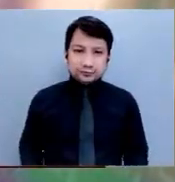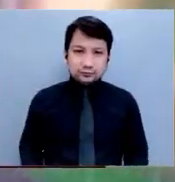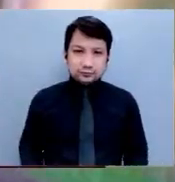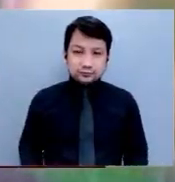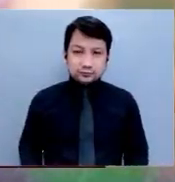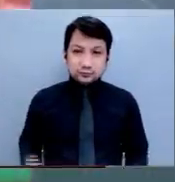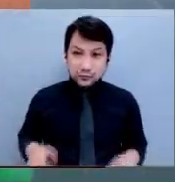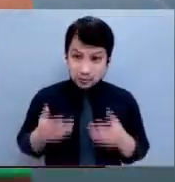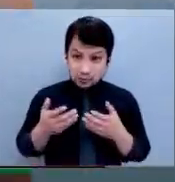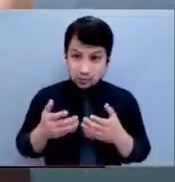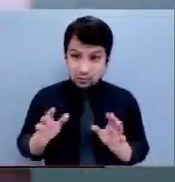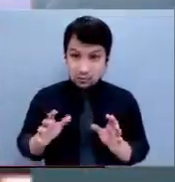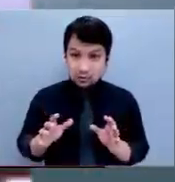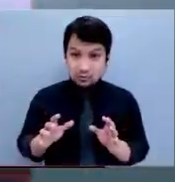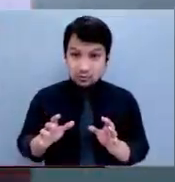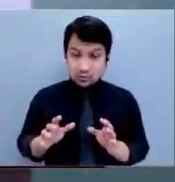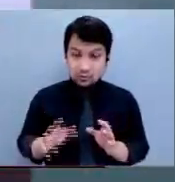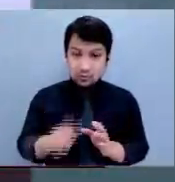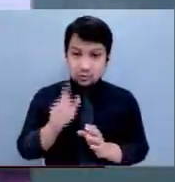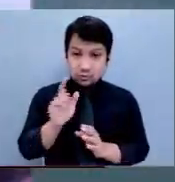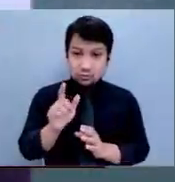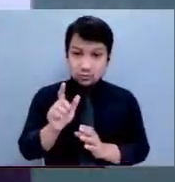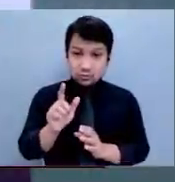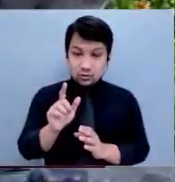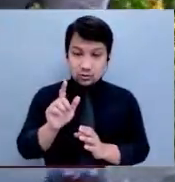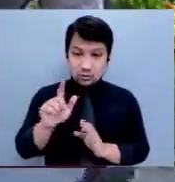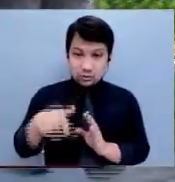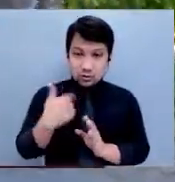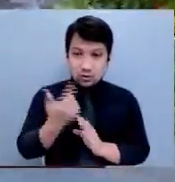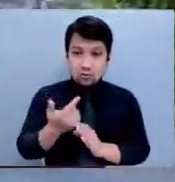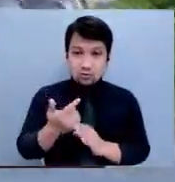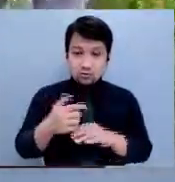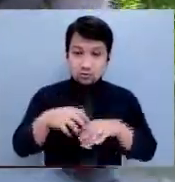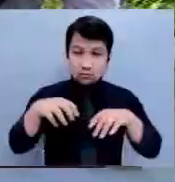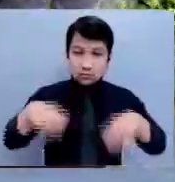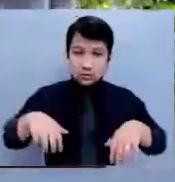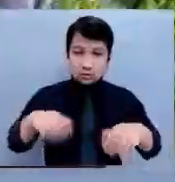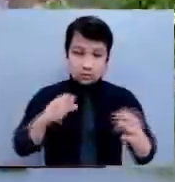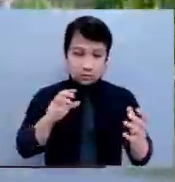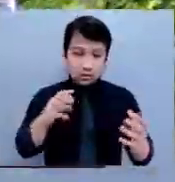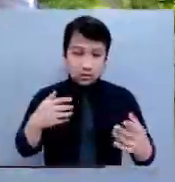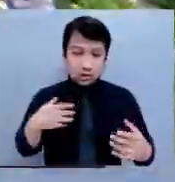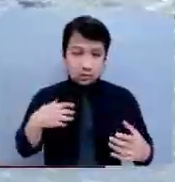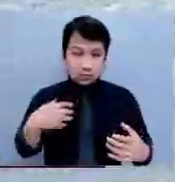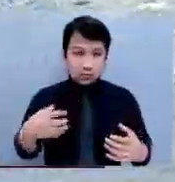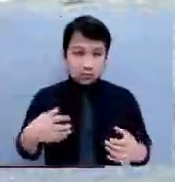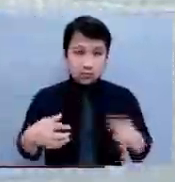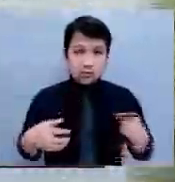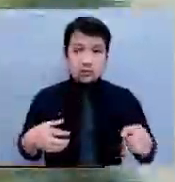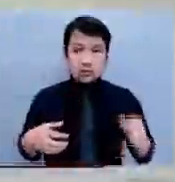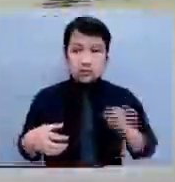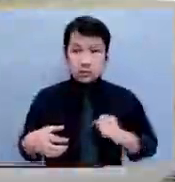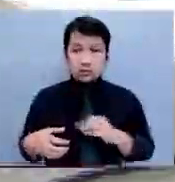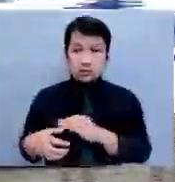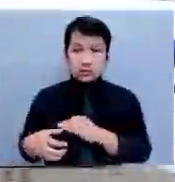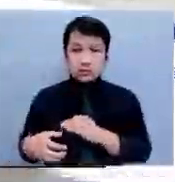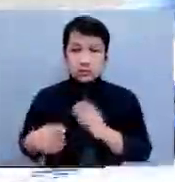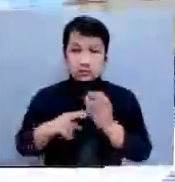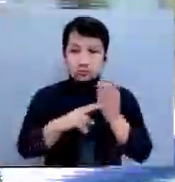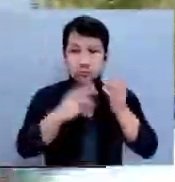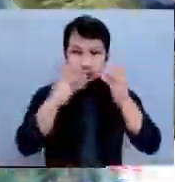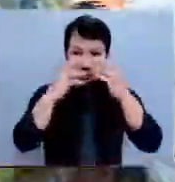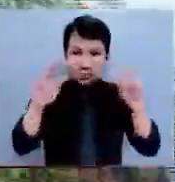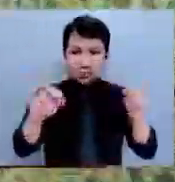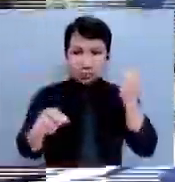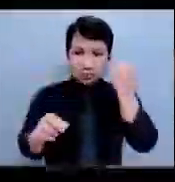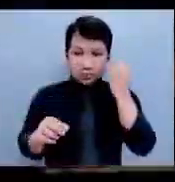Matapos ang higit 20 oras na standoff sa pagitan ng mga pulis at tauhan ni Pilar Abra Vice Mayor Josefina De Sono, inabutan